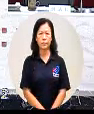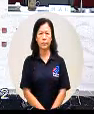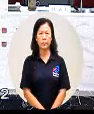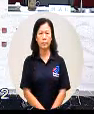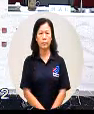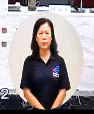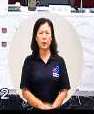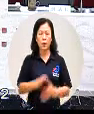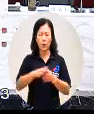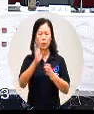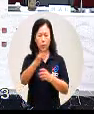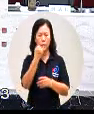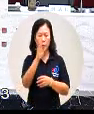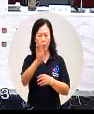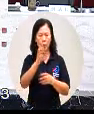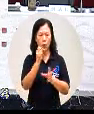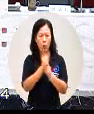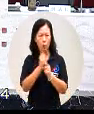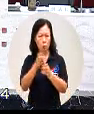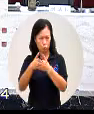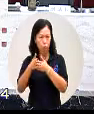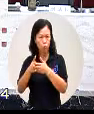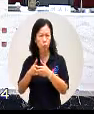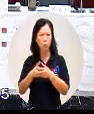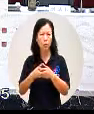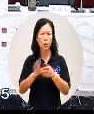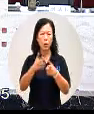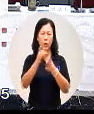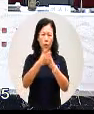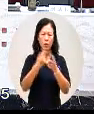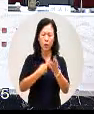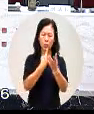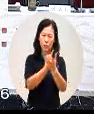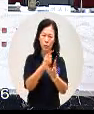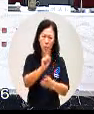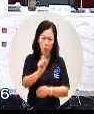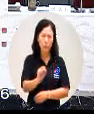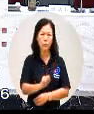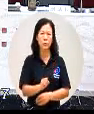都因有要工。不客气是啊，要讲是啥？